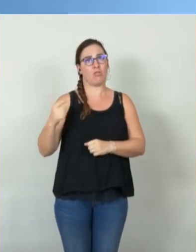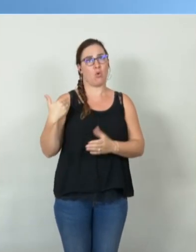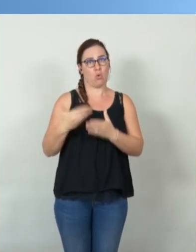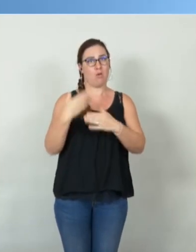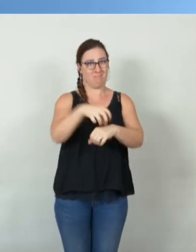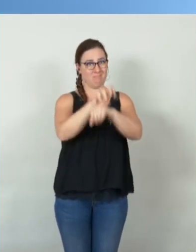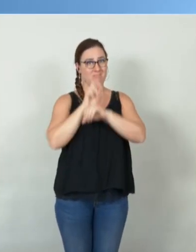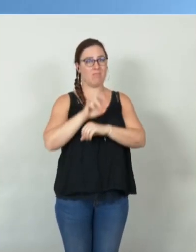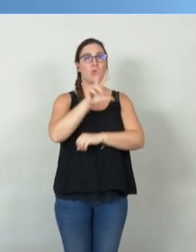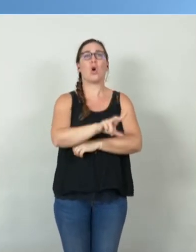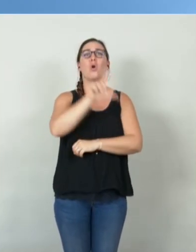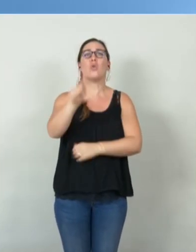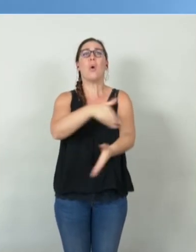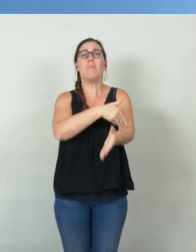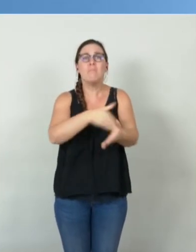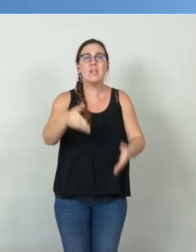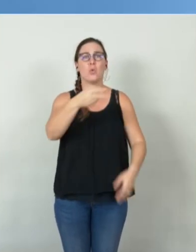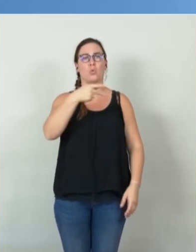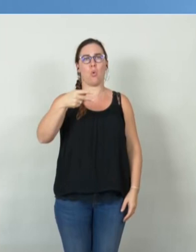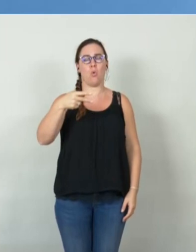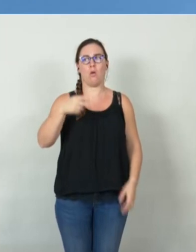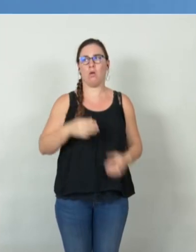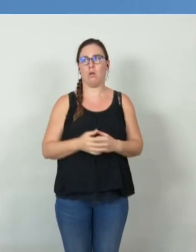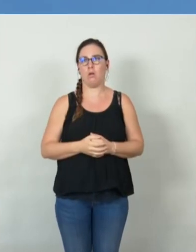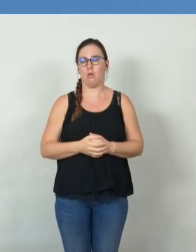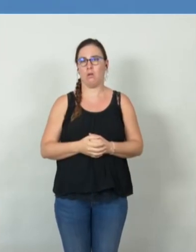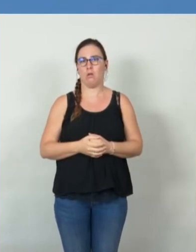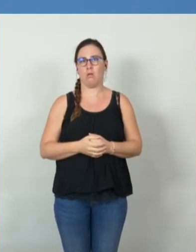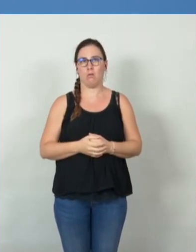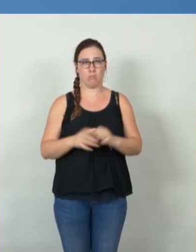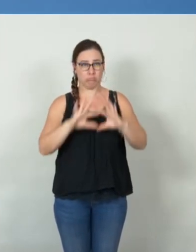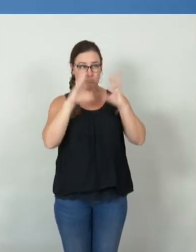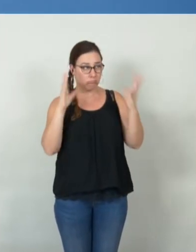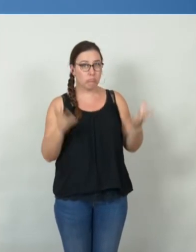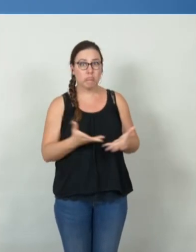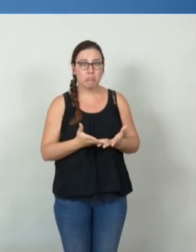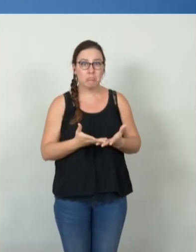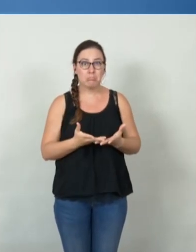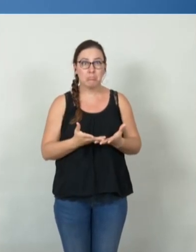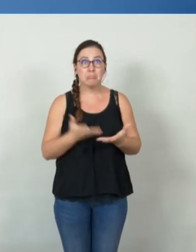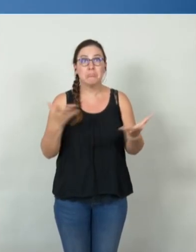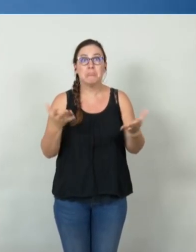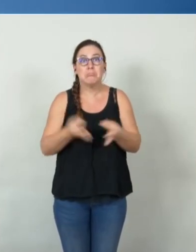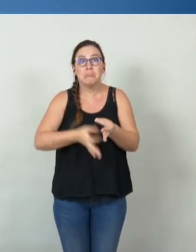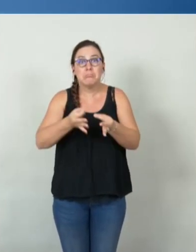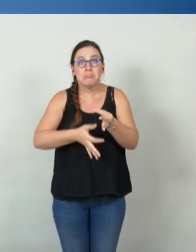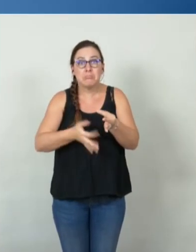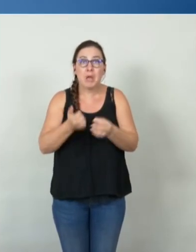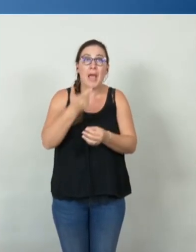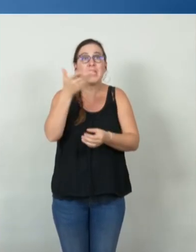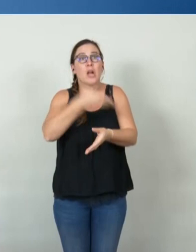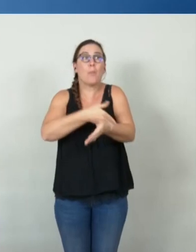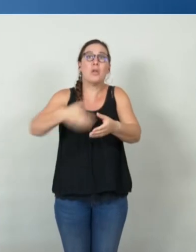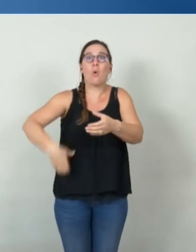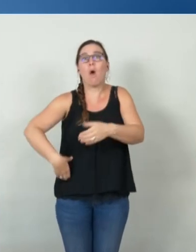emprunté 32 millions d'euros tout ça pour quelques millions d'investissement